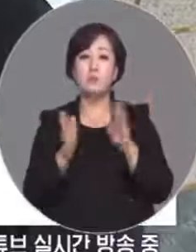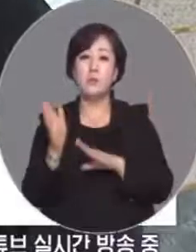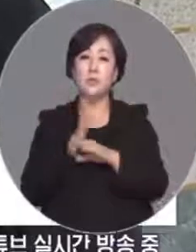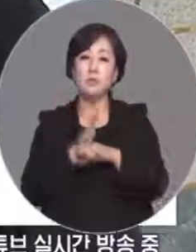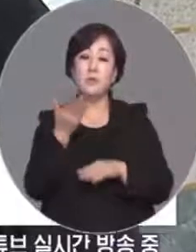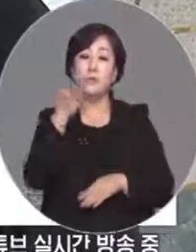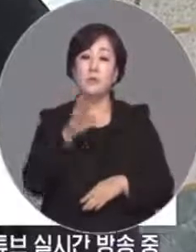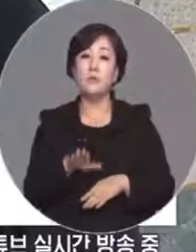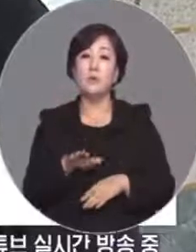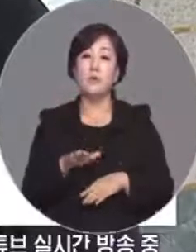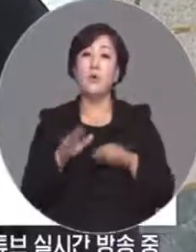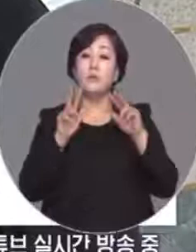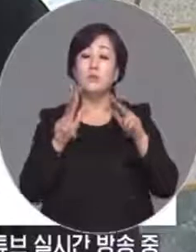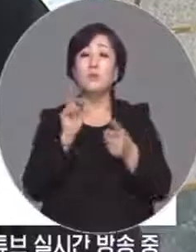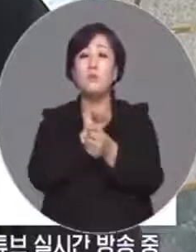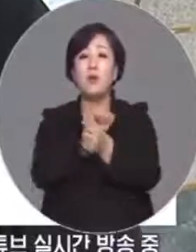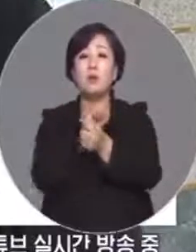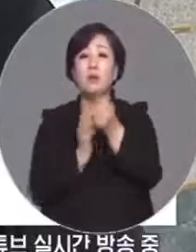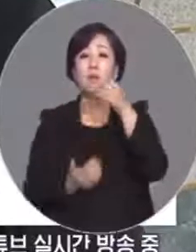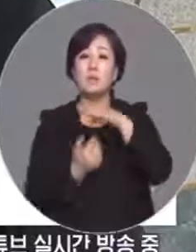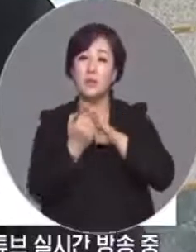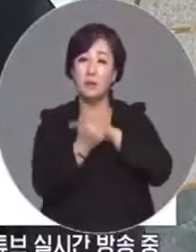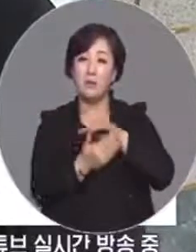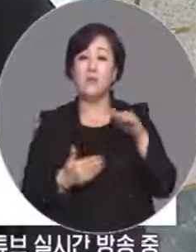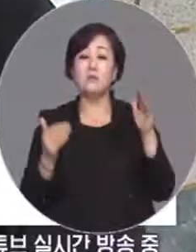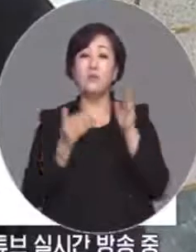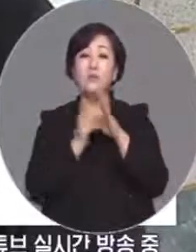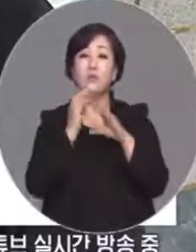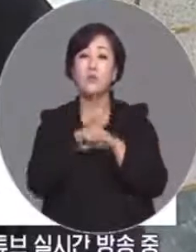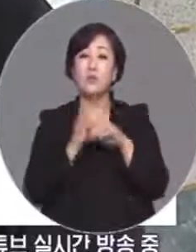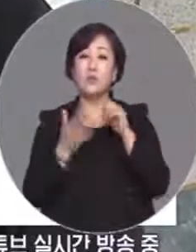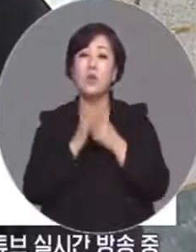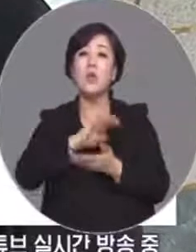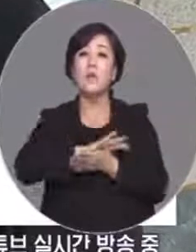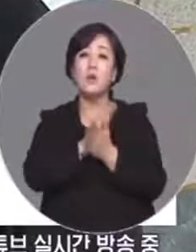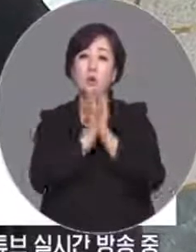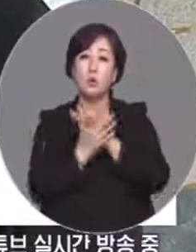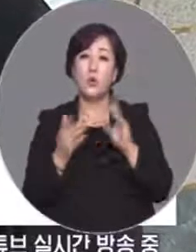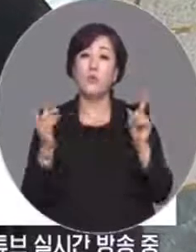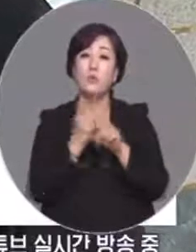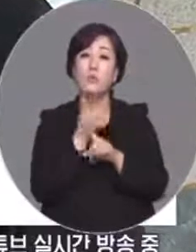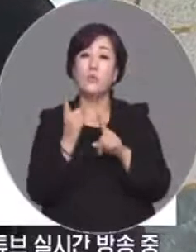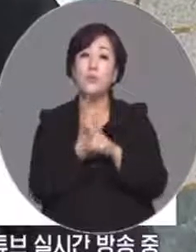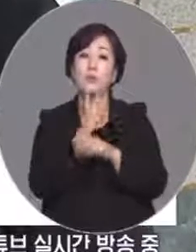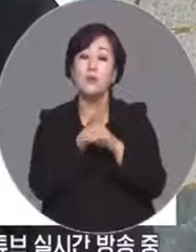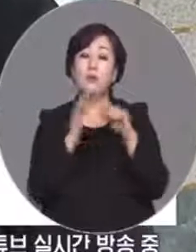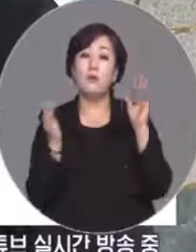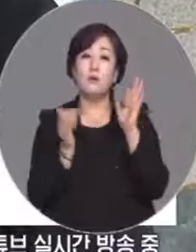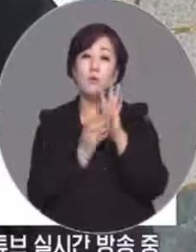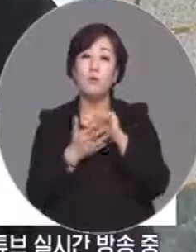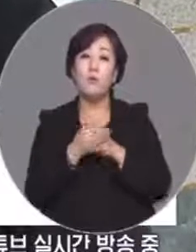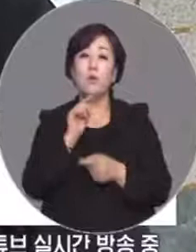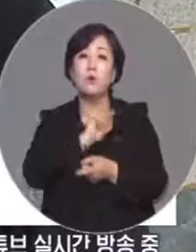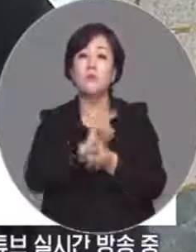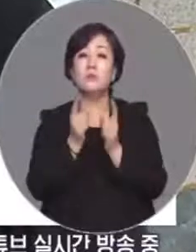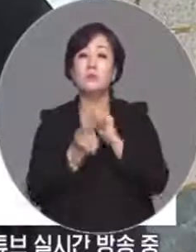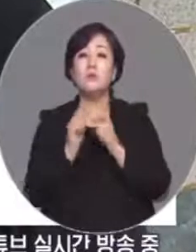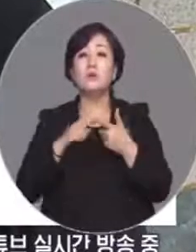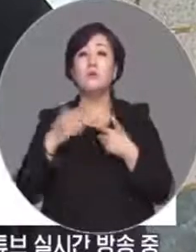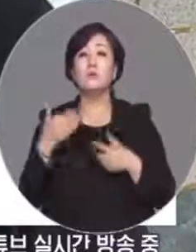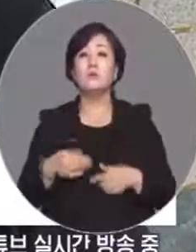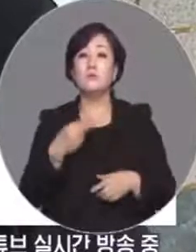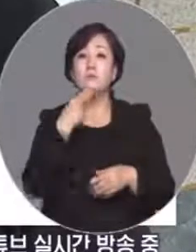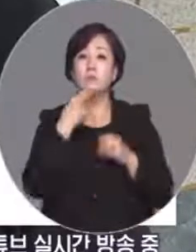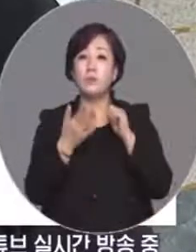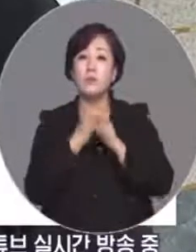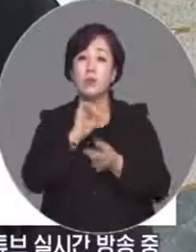하지만 코로나19 상황으로 인해가지고 다소 이제 변동폭이 좀 심하게 될 수도 있는데요. 대면 공연과 비대면